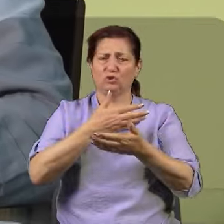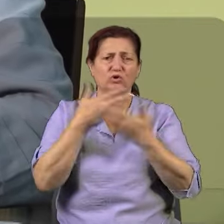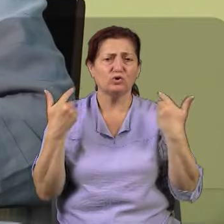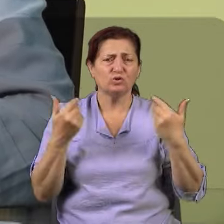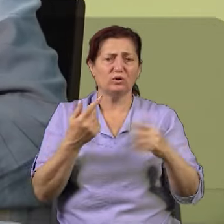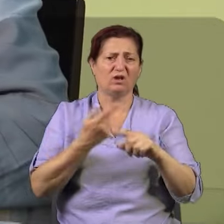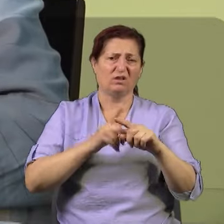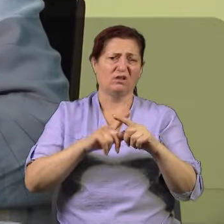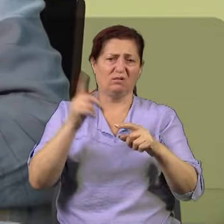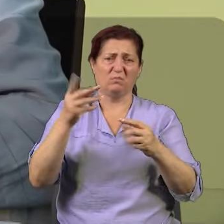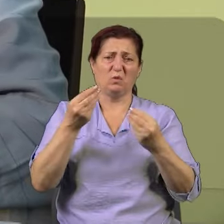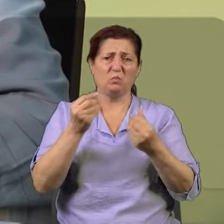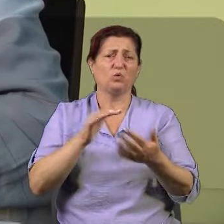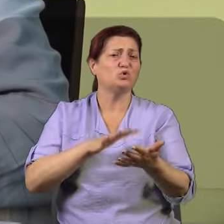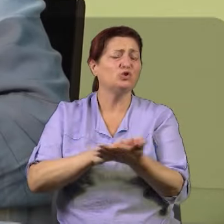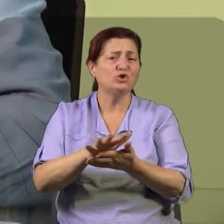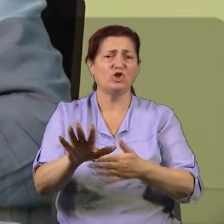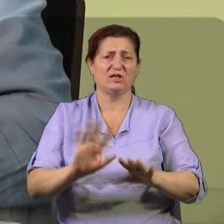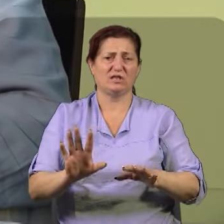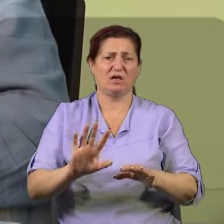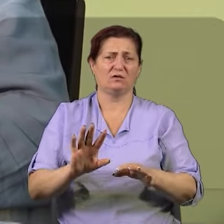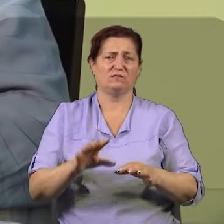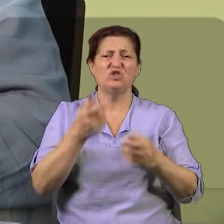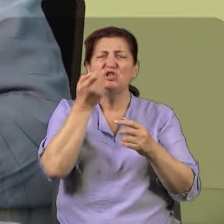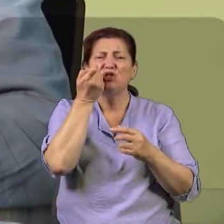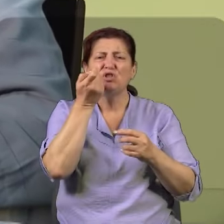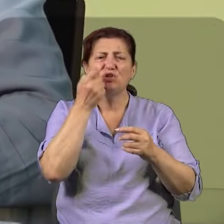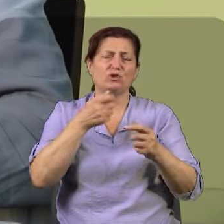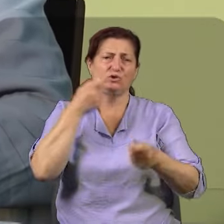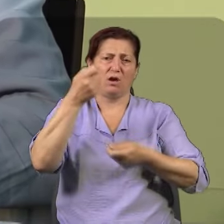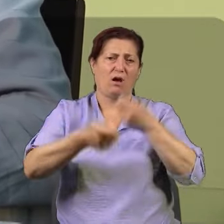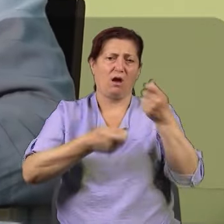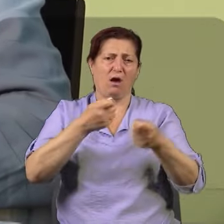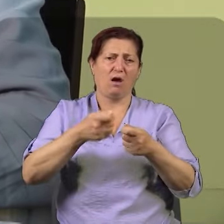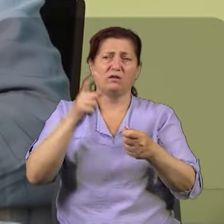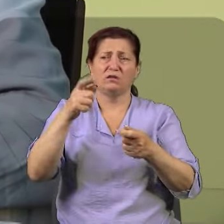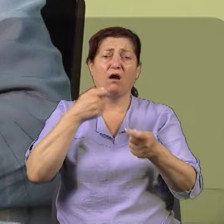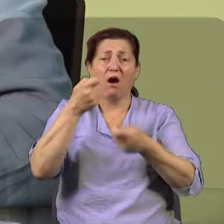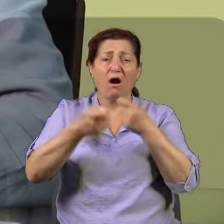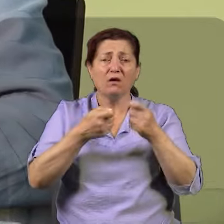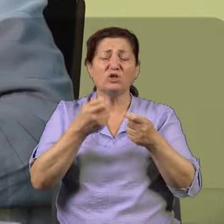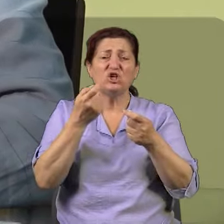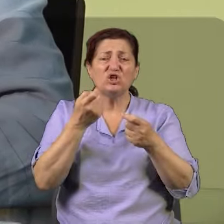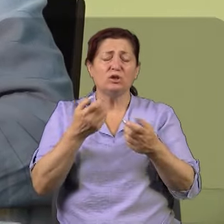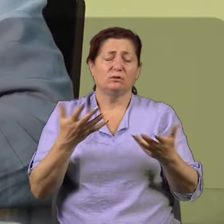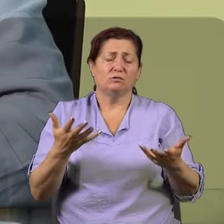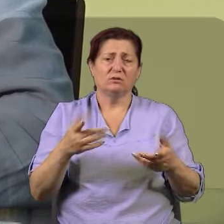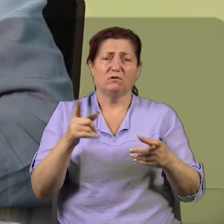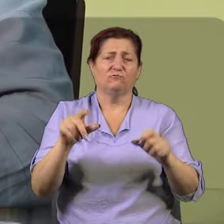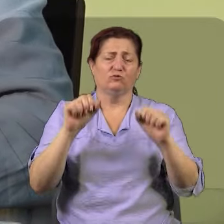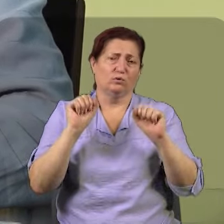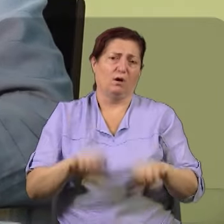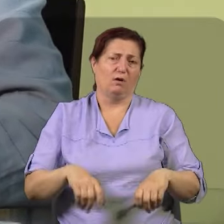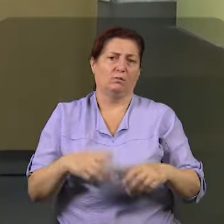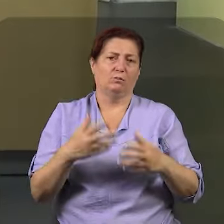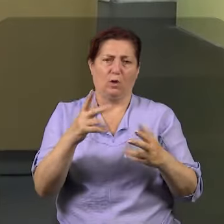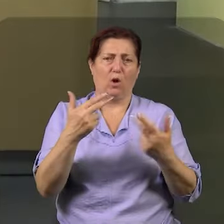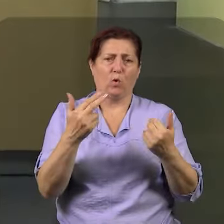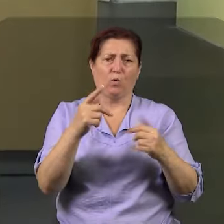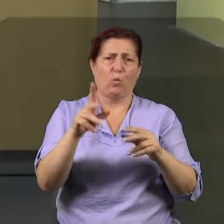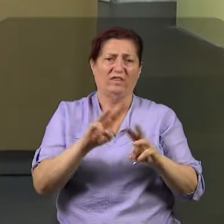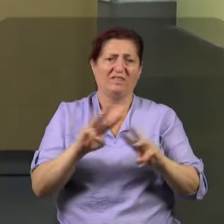չի ծախսվում այդ գումարները, քիչ են հայտերը։ Իսկ այդ հայտերը քիչ լինելը կարող են, հա, այդպես նախարարությունն է, ԿԳՄՍ նախարարությունը։ Այո,